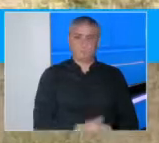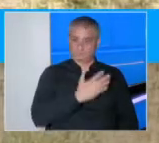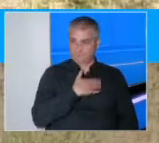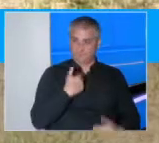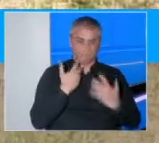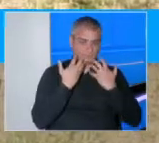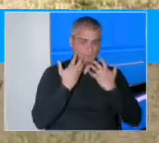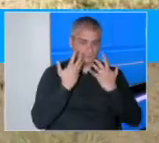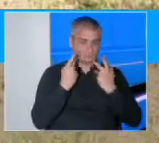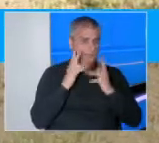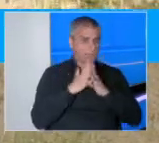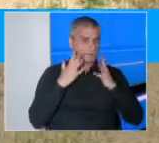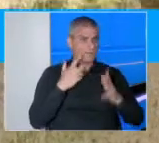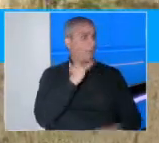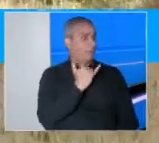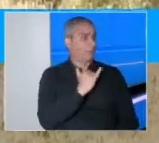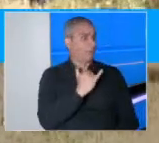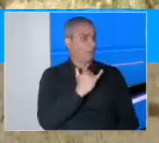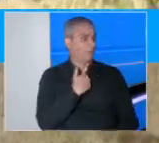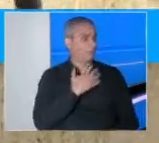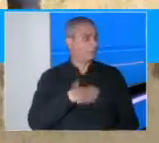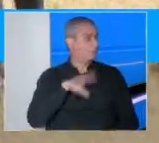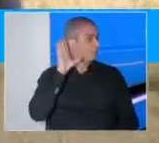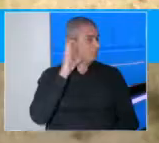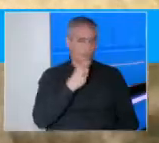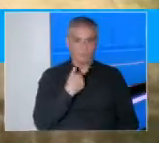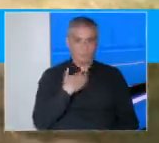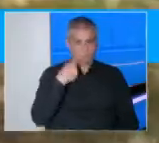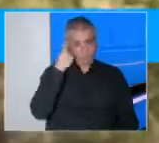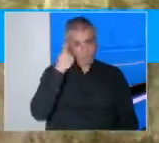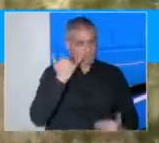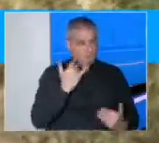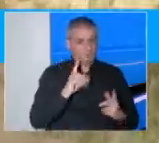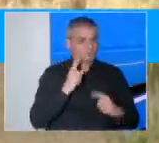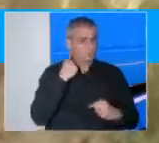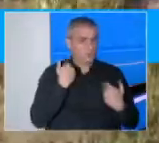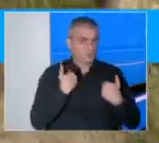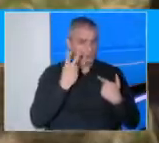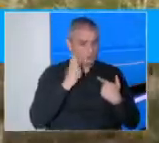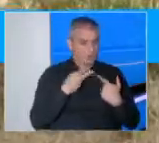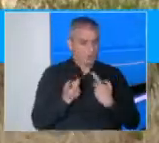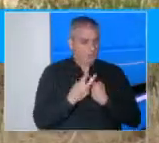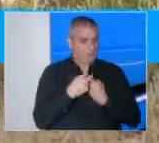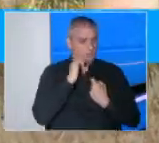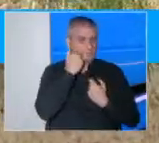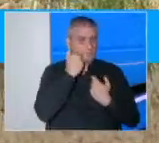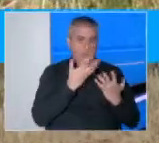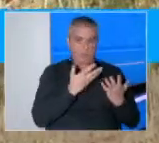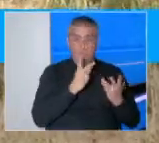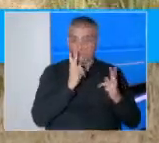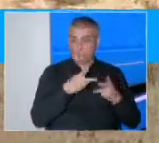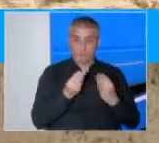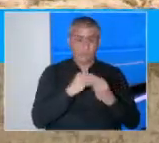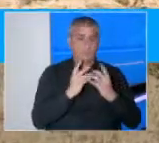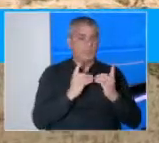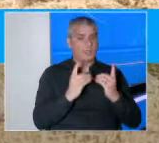שאני אספר לך עליו יותר בהרחבה? כן, כן, כן, אני מעוניין לשמוע, כי אני רוצה לדעת עכשיו מי ששומע אותנו, אם הוא יכול עוד להצטרף מחר, ואם יש לו עוד